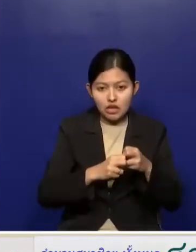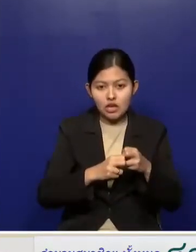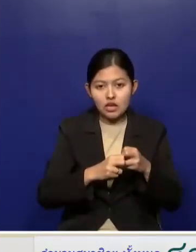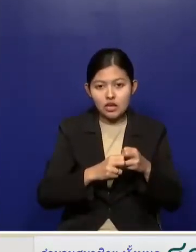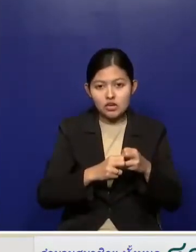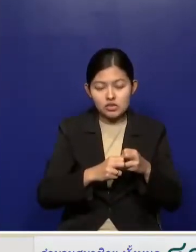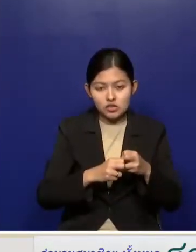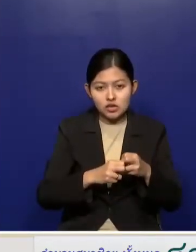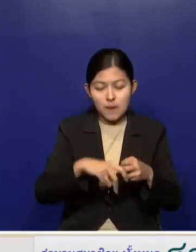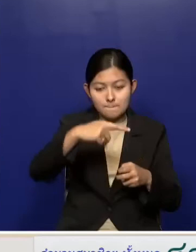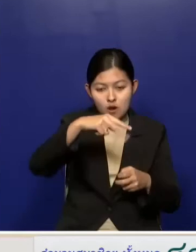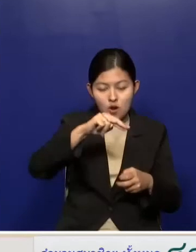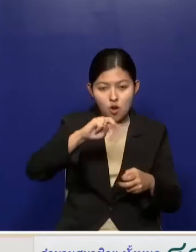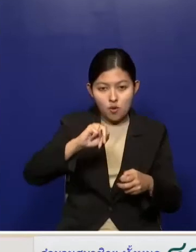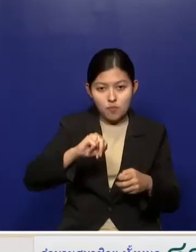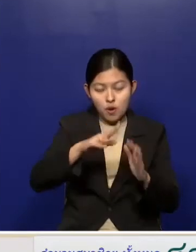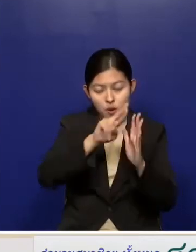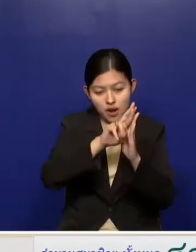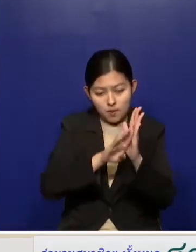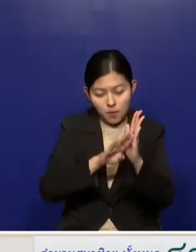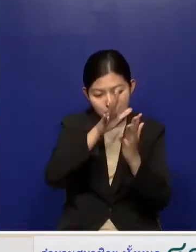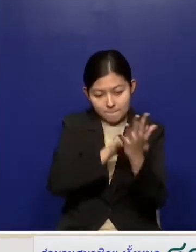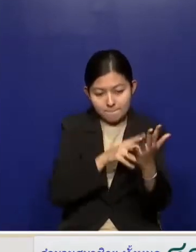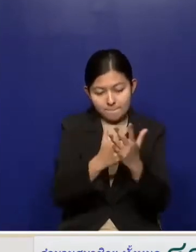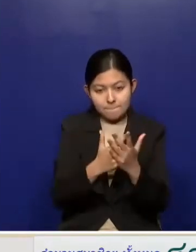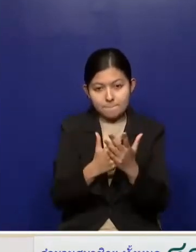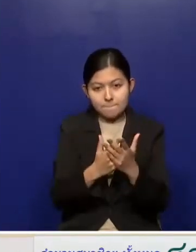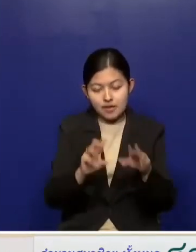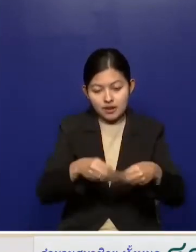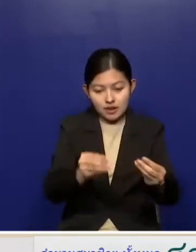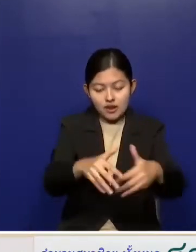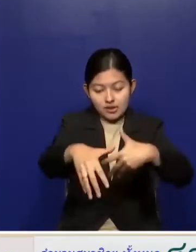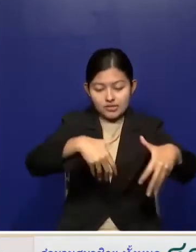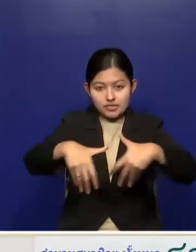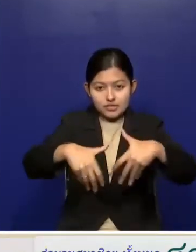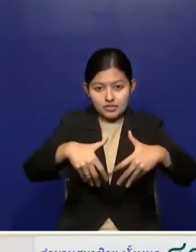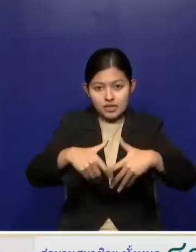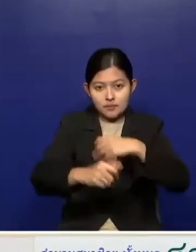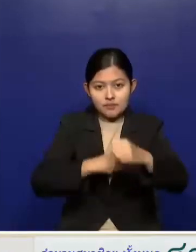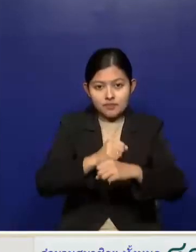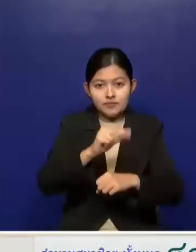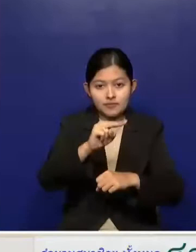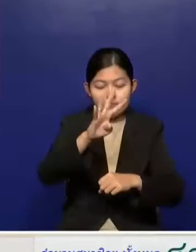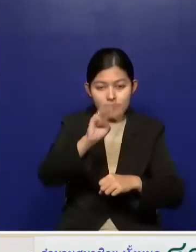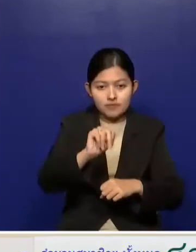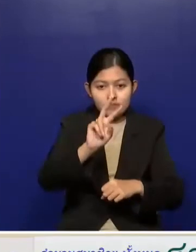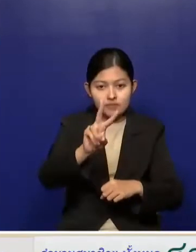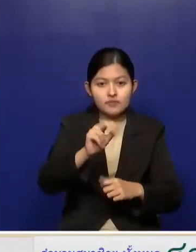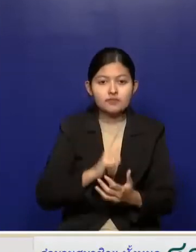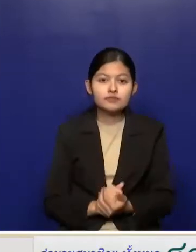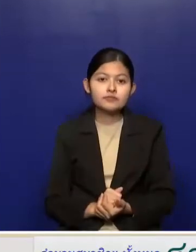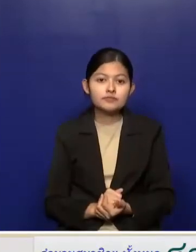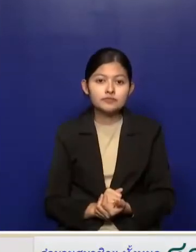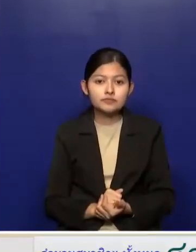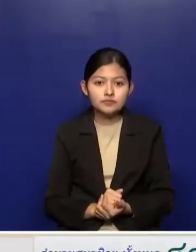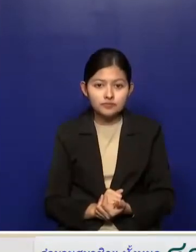ัจากที่เรามีพ.บ.กำหนดแผนและขั้นตอนการกระใจอำนาจให้แก่องกรปกครองท้ถินเมอปี 2542ซึ่หลงจาก